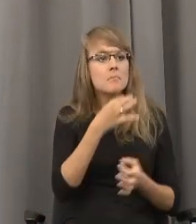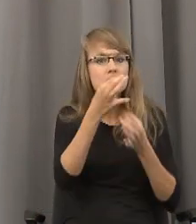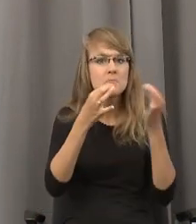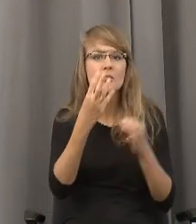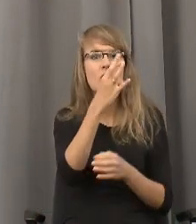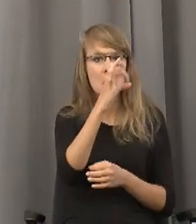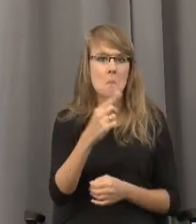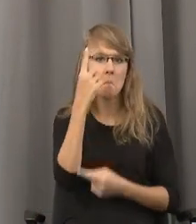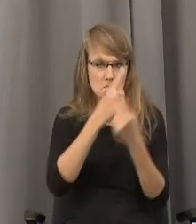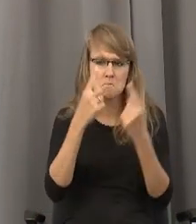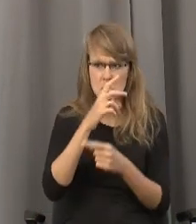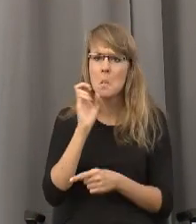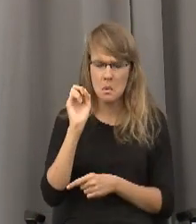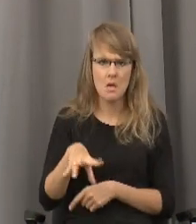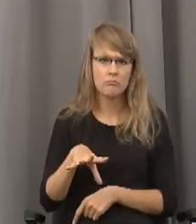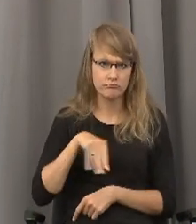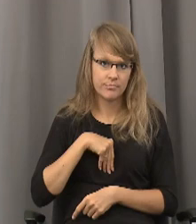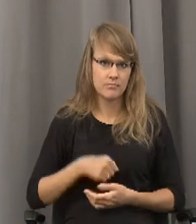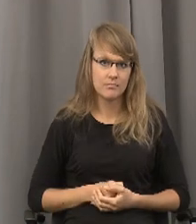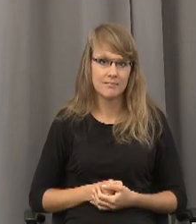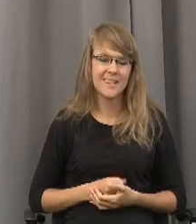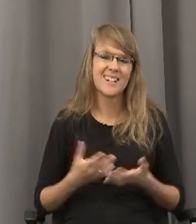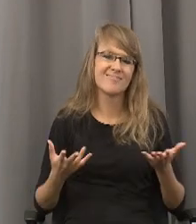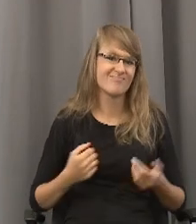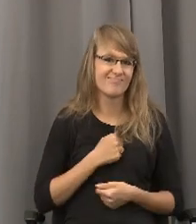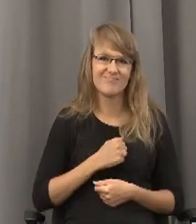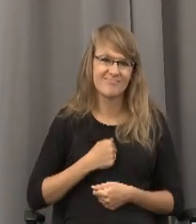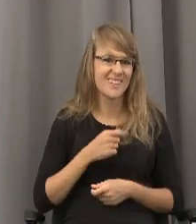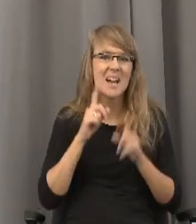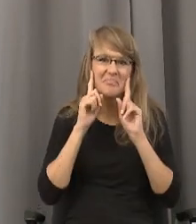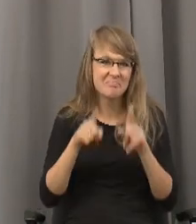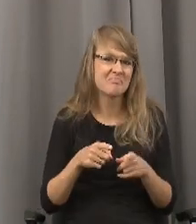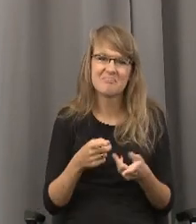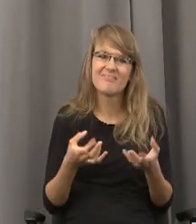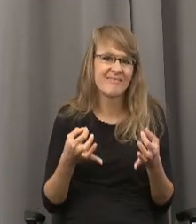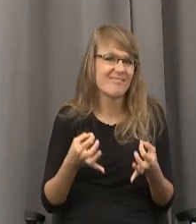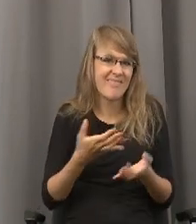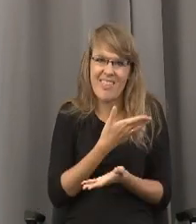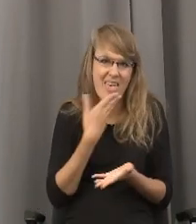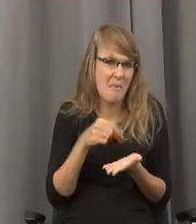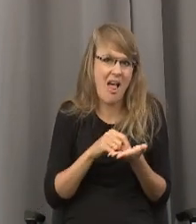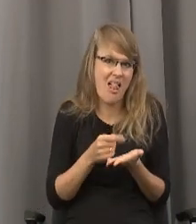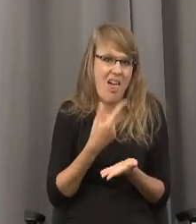wyleczyć. Niestety, póki co to nie jest możliwe.